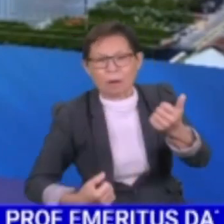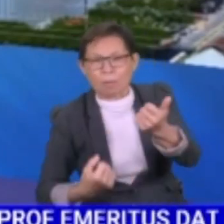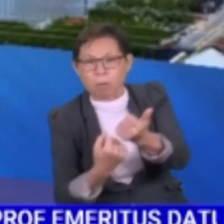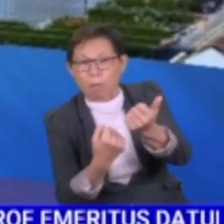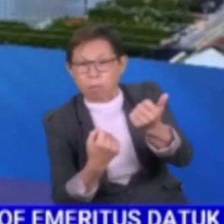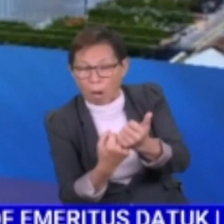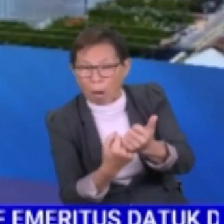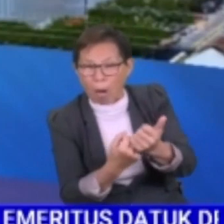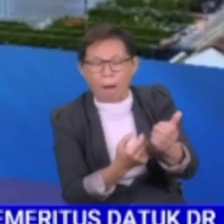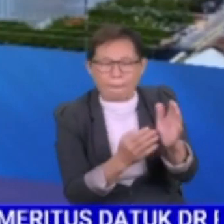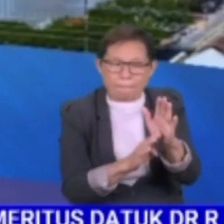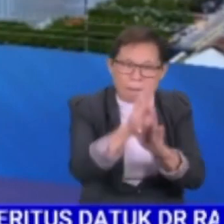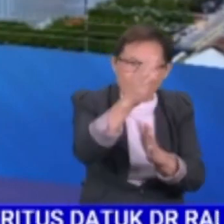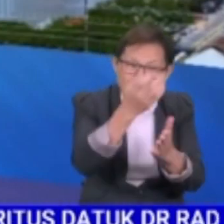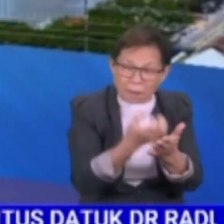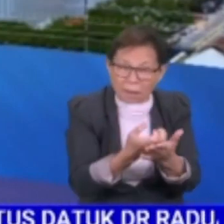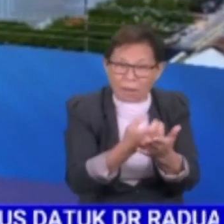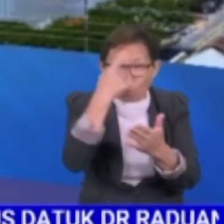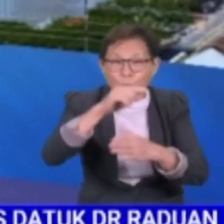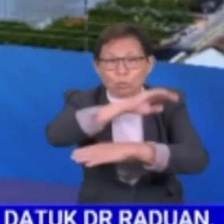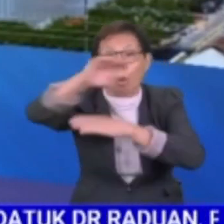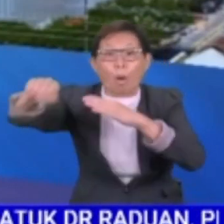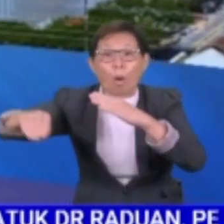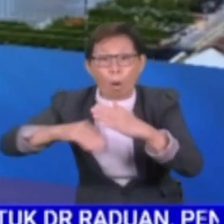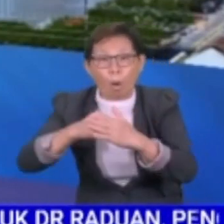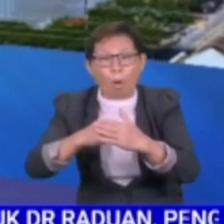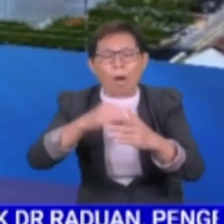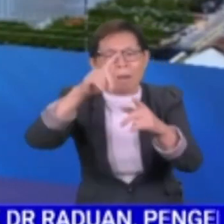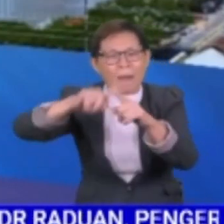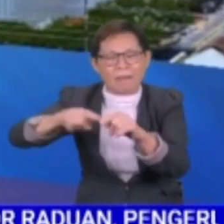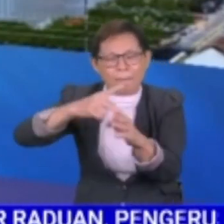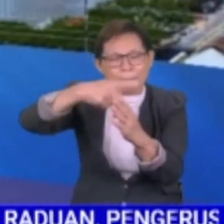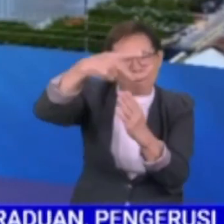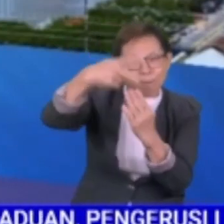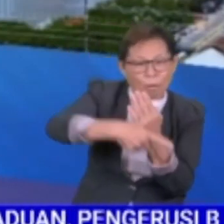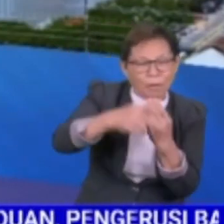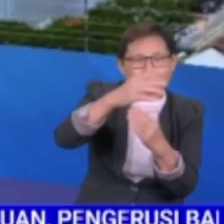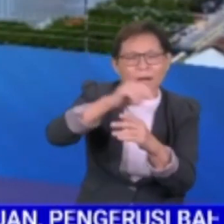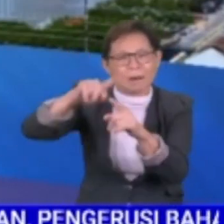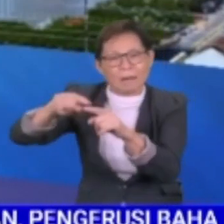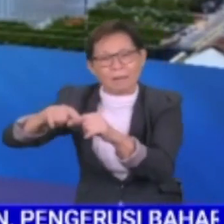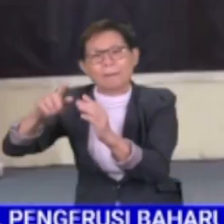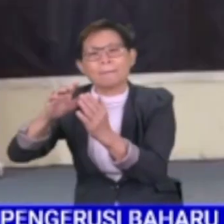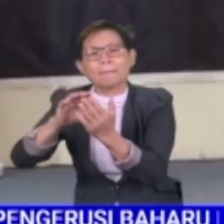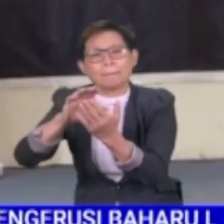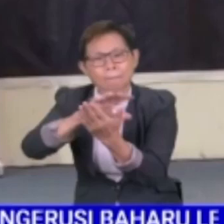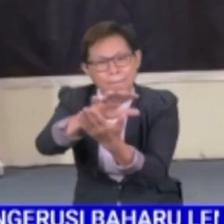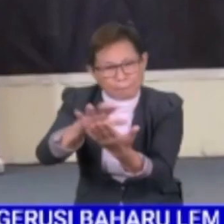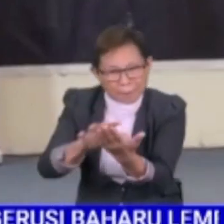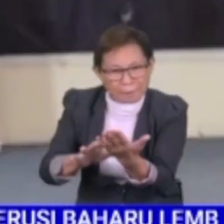kepada lanskap pembangunan ekonomi sejagat melalui berbagai program dan inisiatif